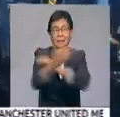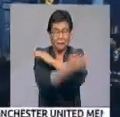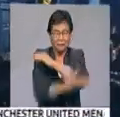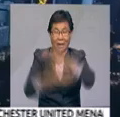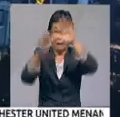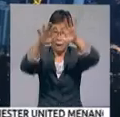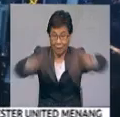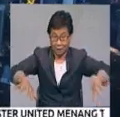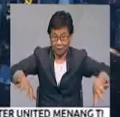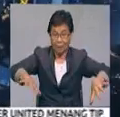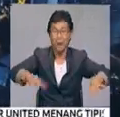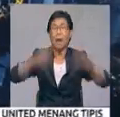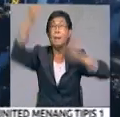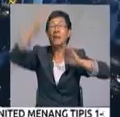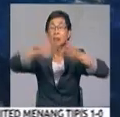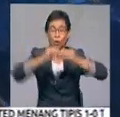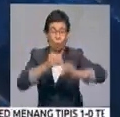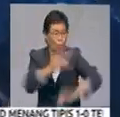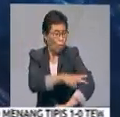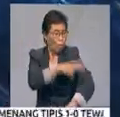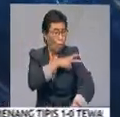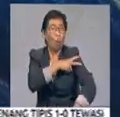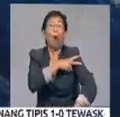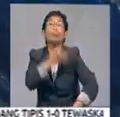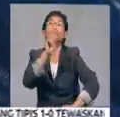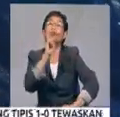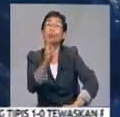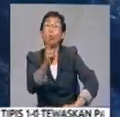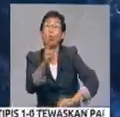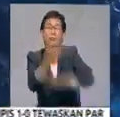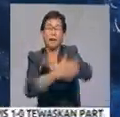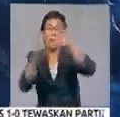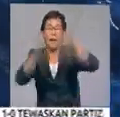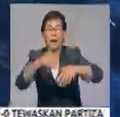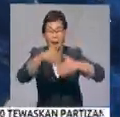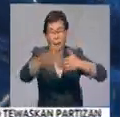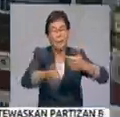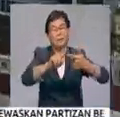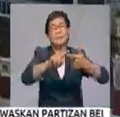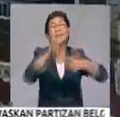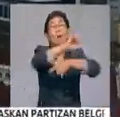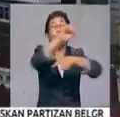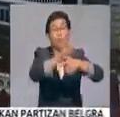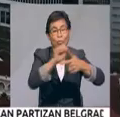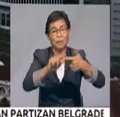ASEAN, kedudukan Malaysia berada di kedudukan kedua selepas Singapura.